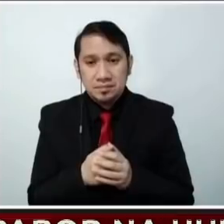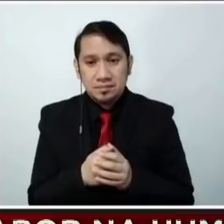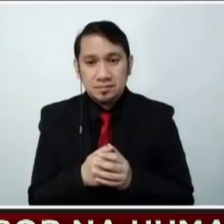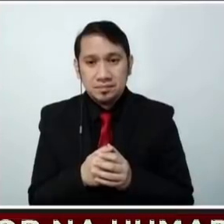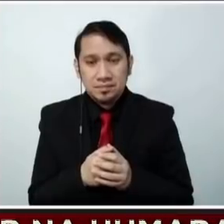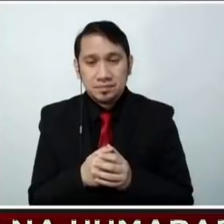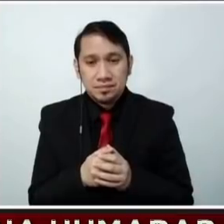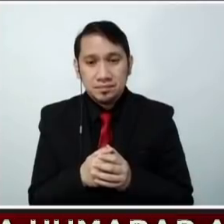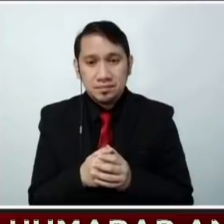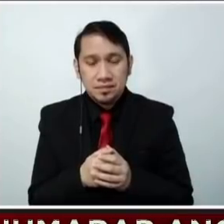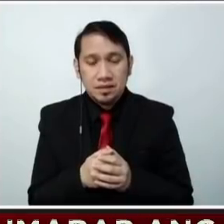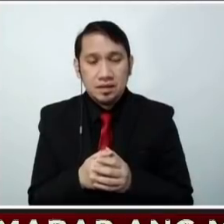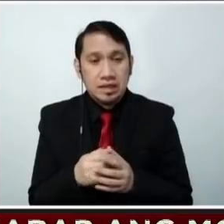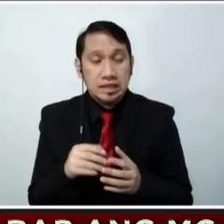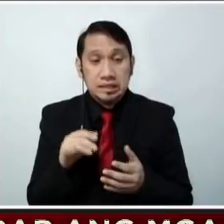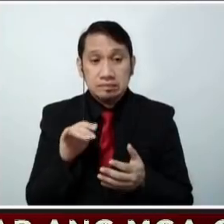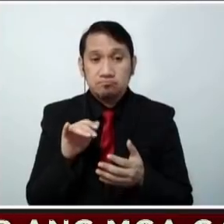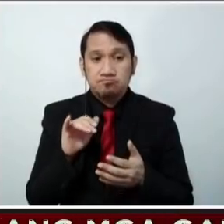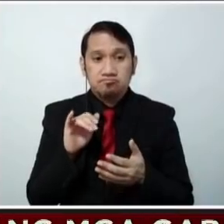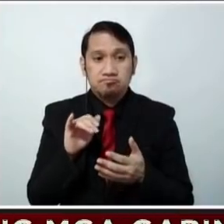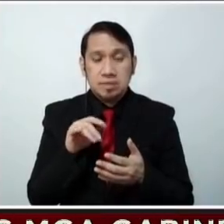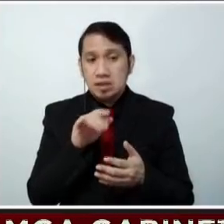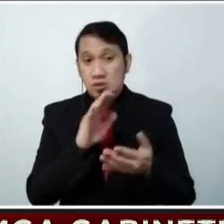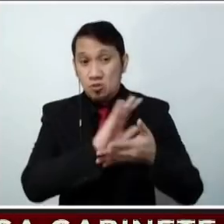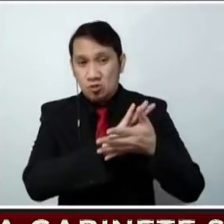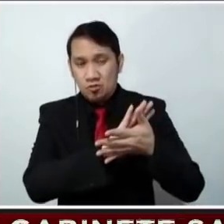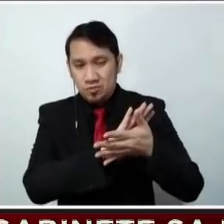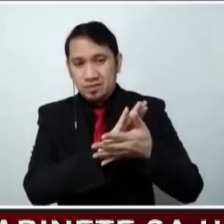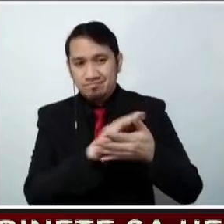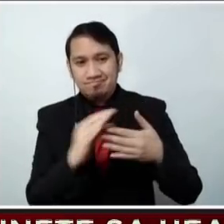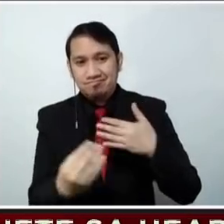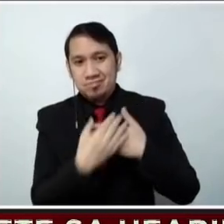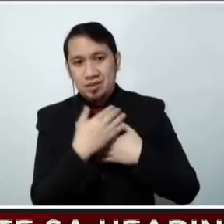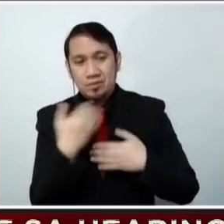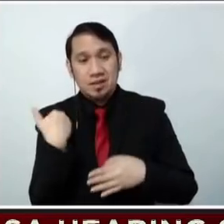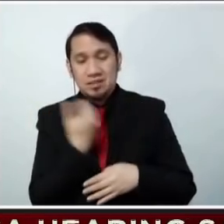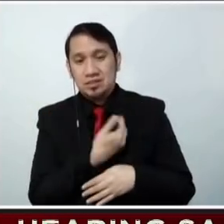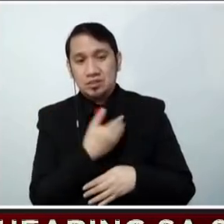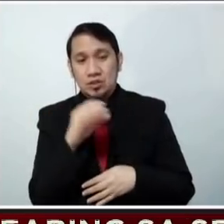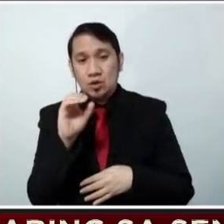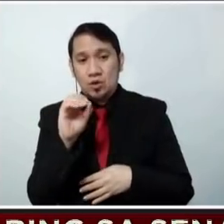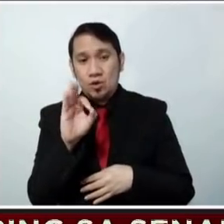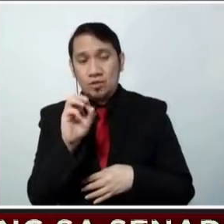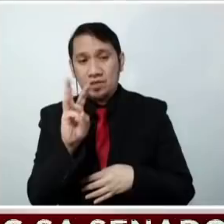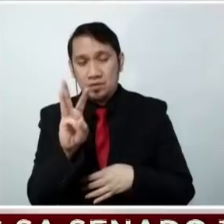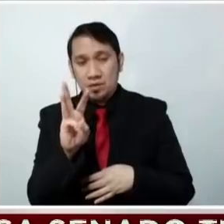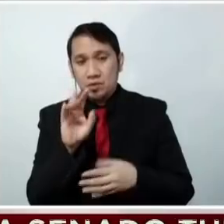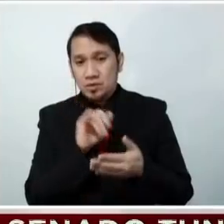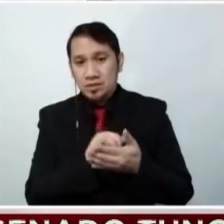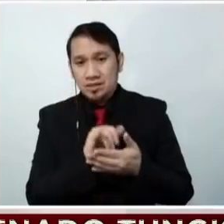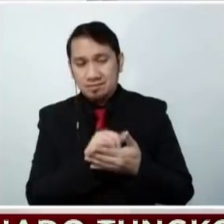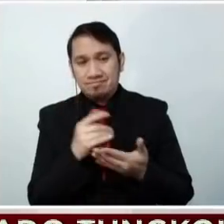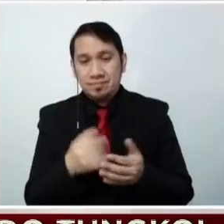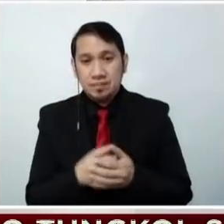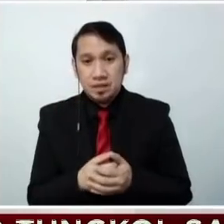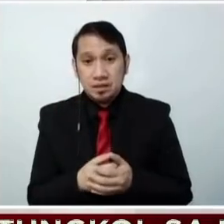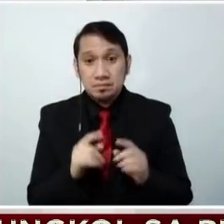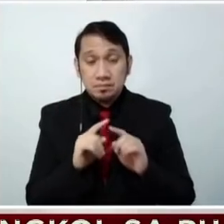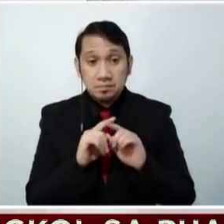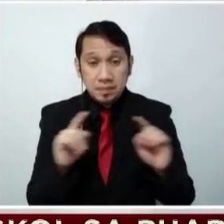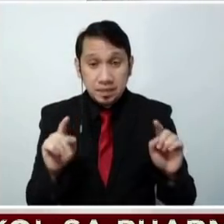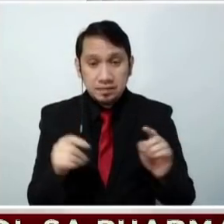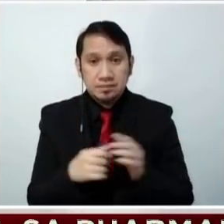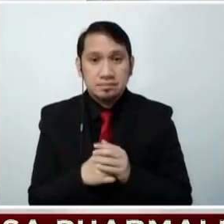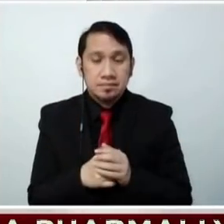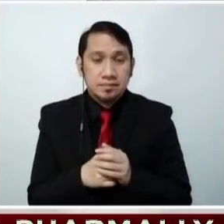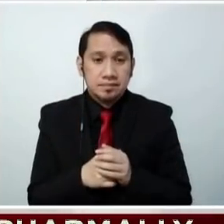talaga ng COVID sa aming mga OFW dito sa Taiwan. Tiis lang din talaga, kapit lang. Pero sa pinakahuling